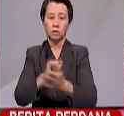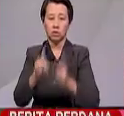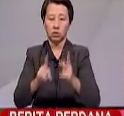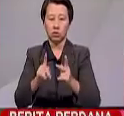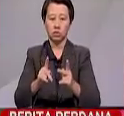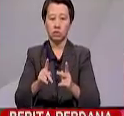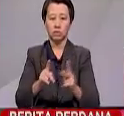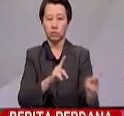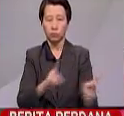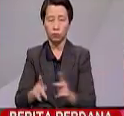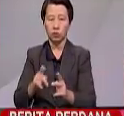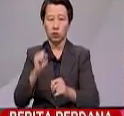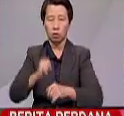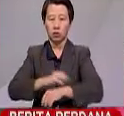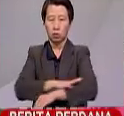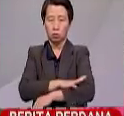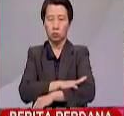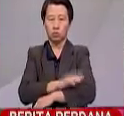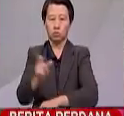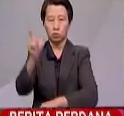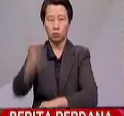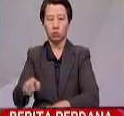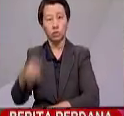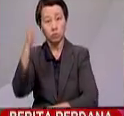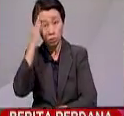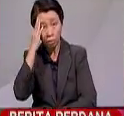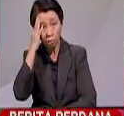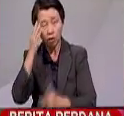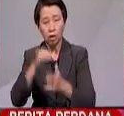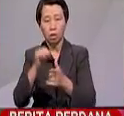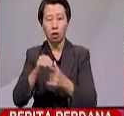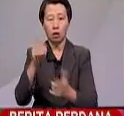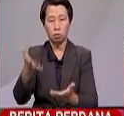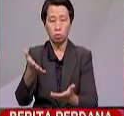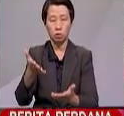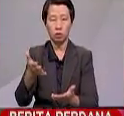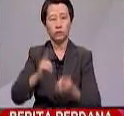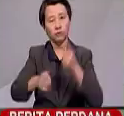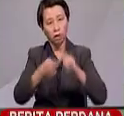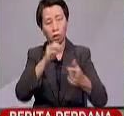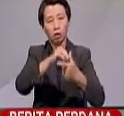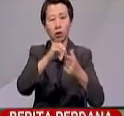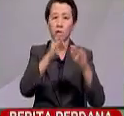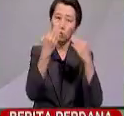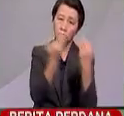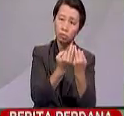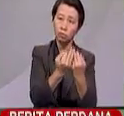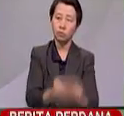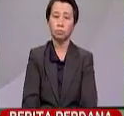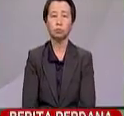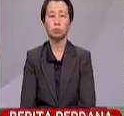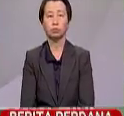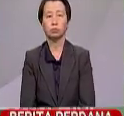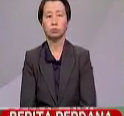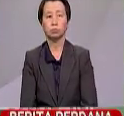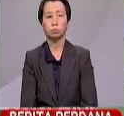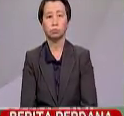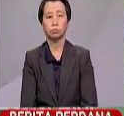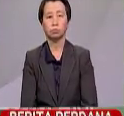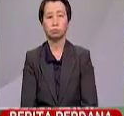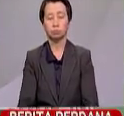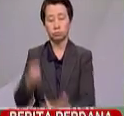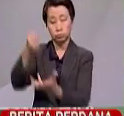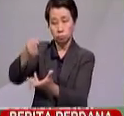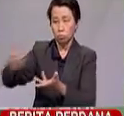some point affects you know someone you know or you know be it some you know friend or family. Dana